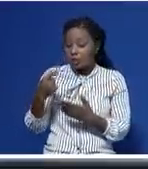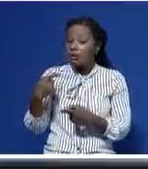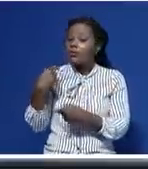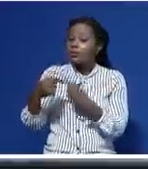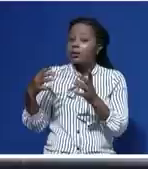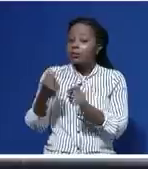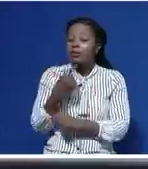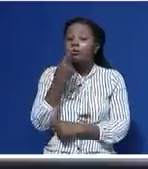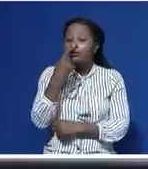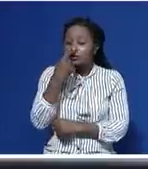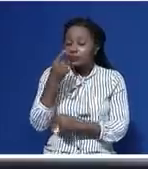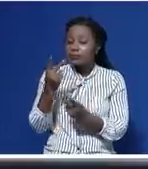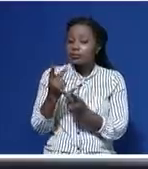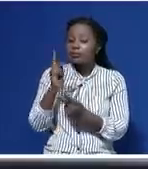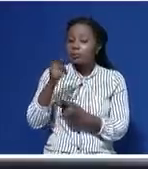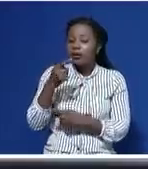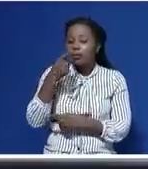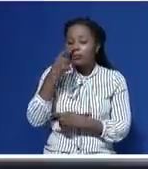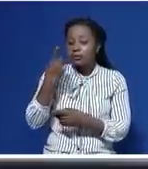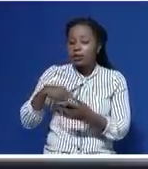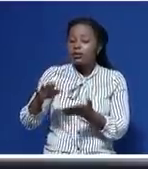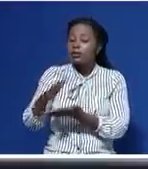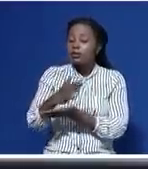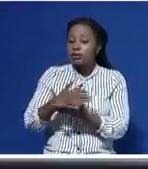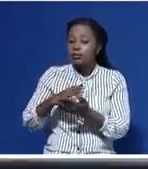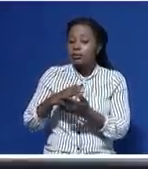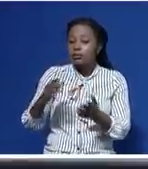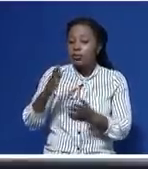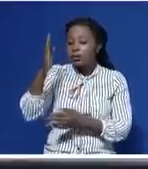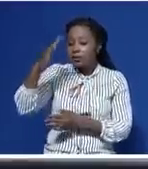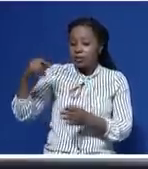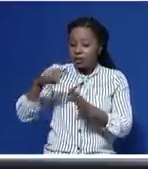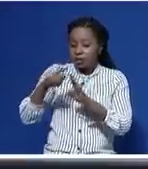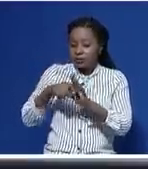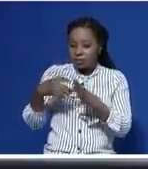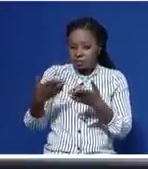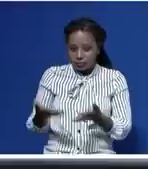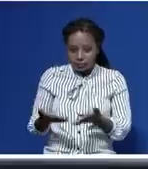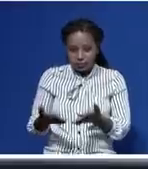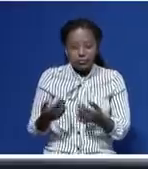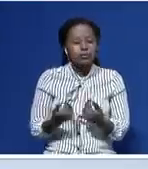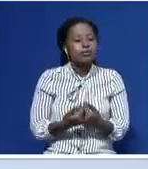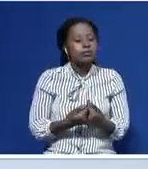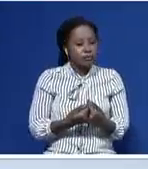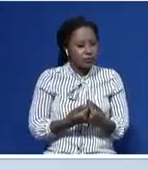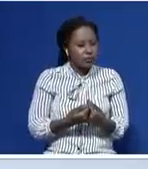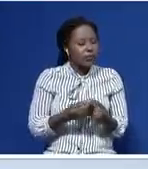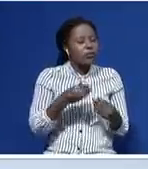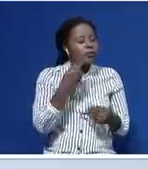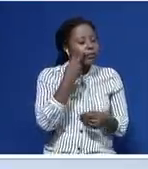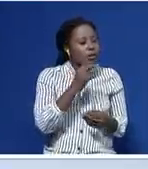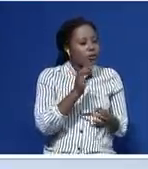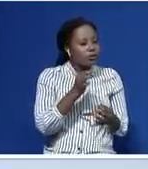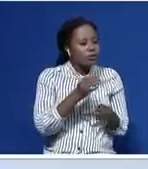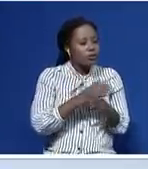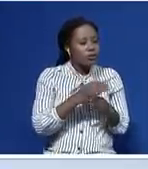kupata sifa na zimeendelea kuwa maarufu katika sehemu kubwa ya bara letu la Afrika kwa sasa. Mnamulika vipi jicho la